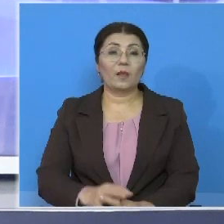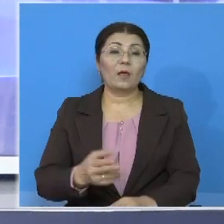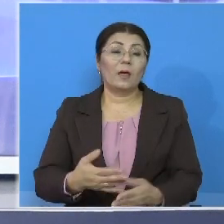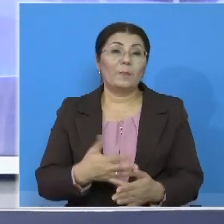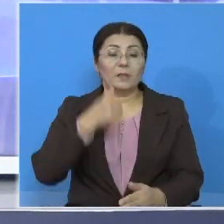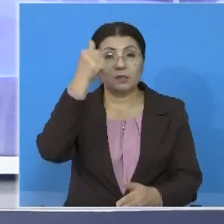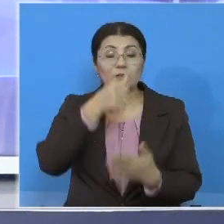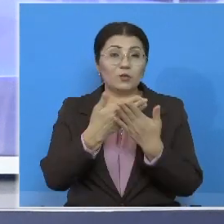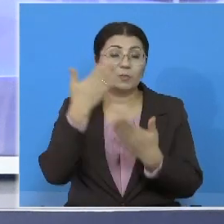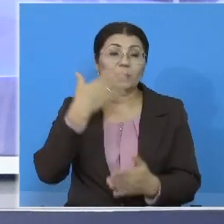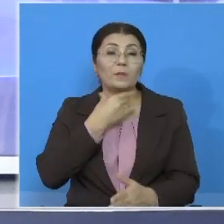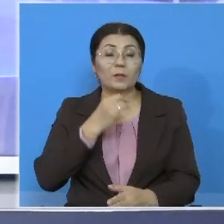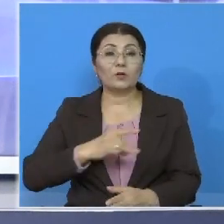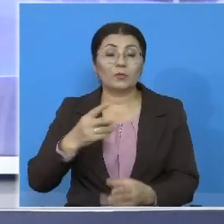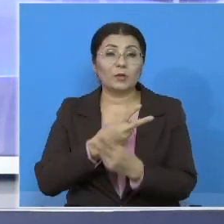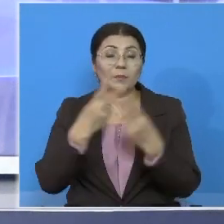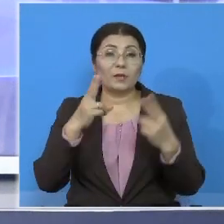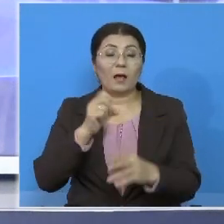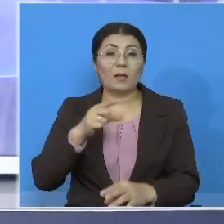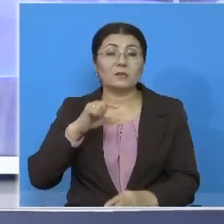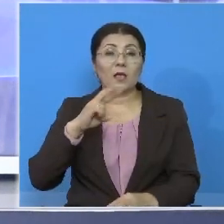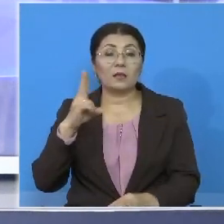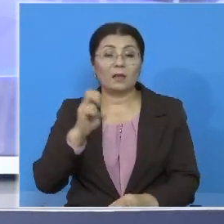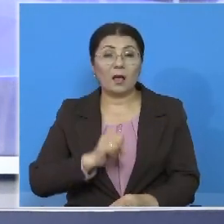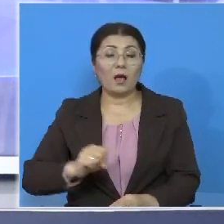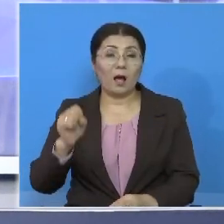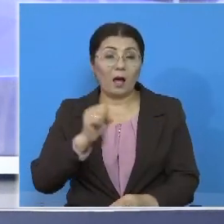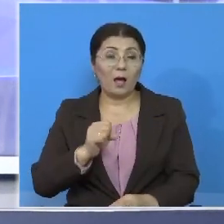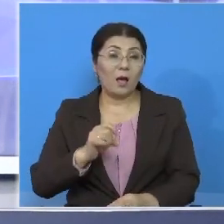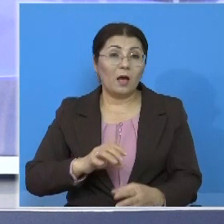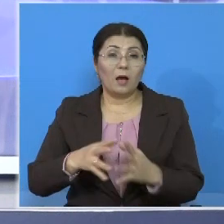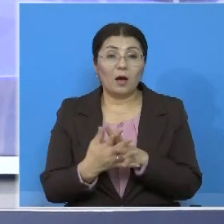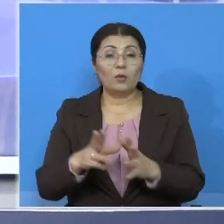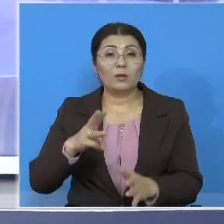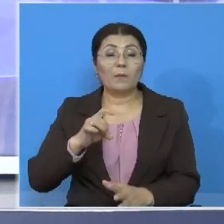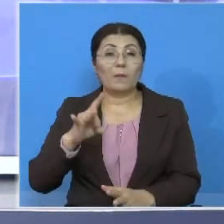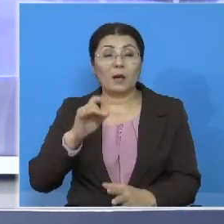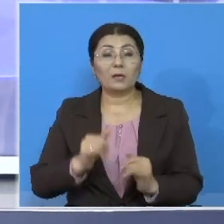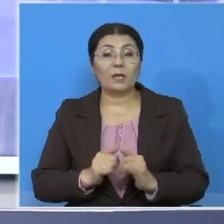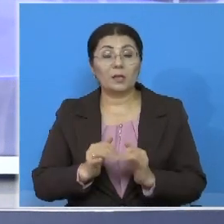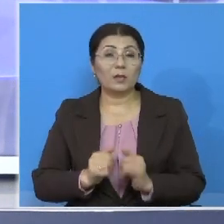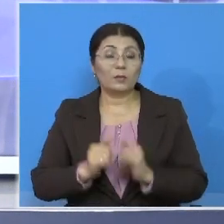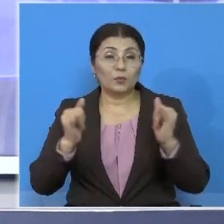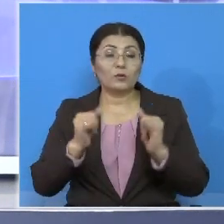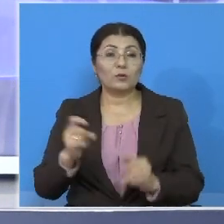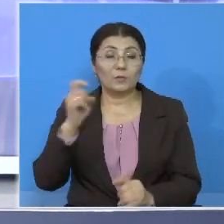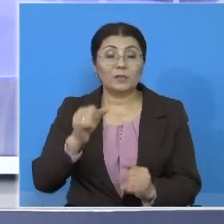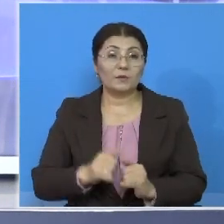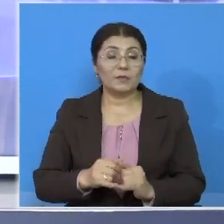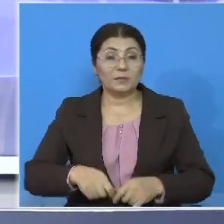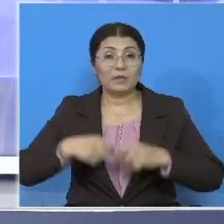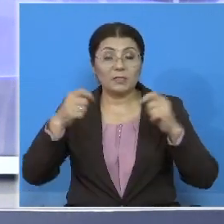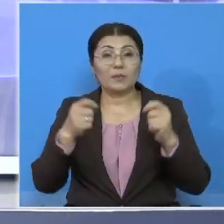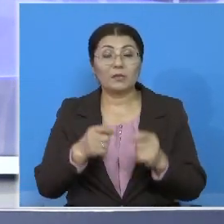Ауданы 5 жыл бұрын Мәртөк ауданына қарасты Казанка ауылында марал өсіру шаруашылығы ашылды. Ал бір жылдан соң мұнда зәру пантотерапия